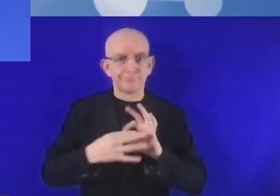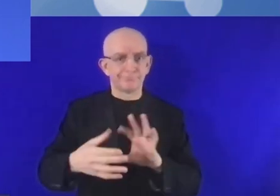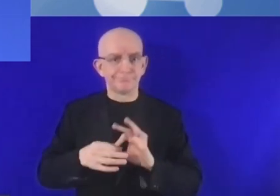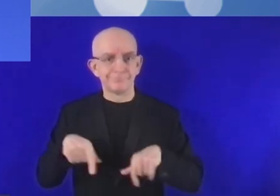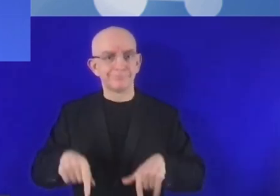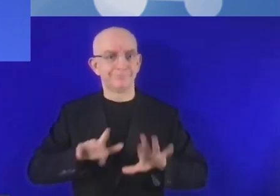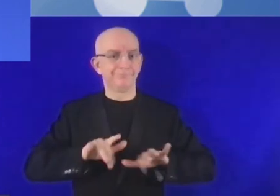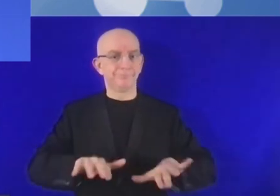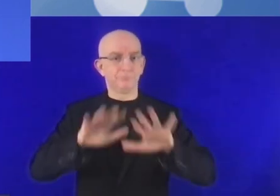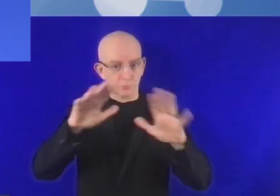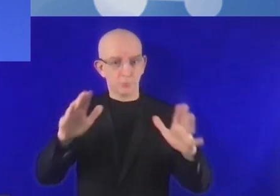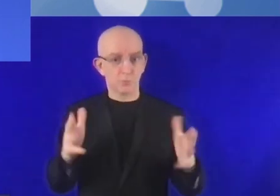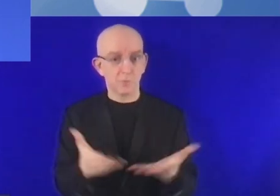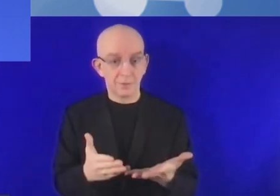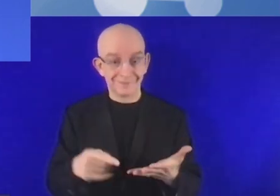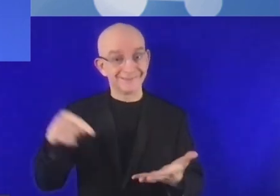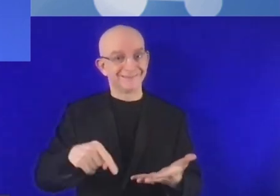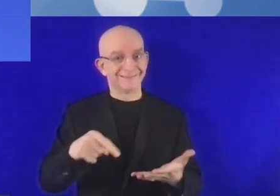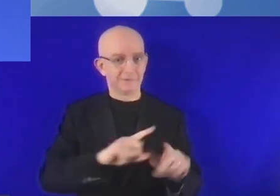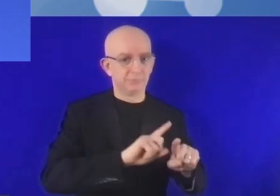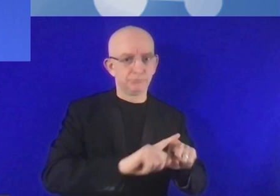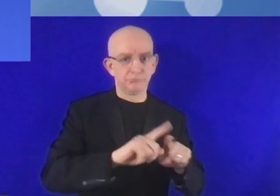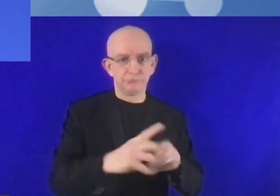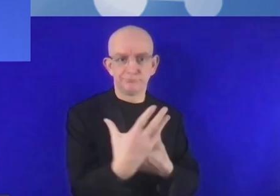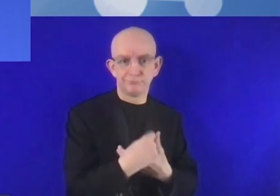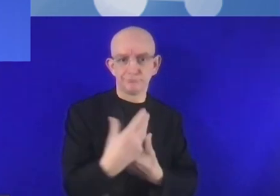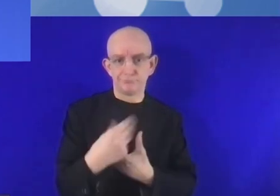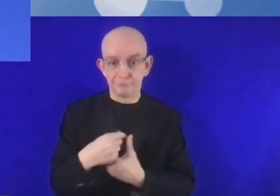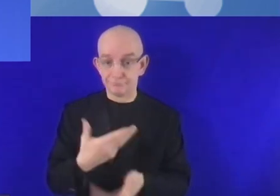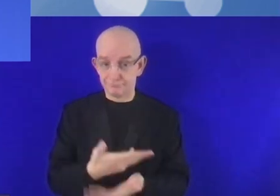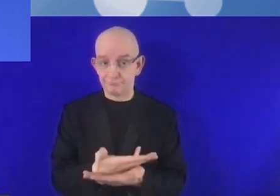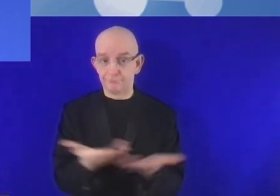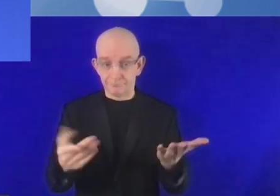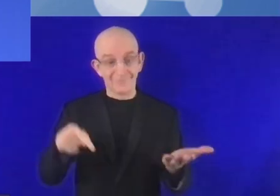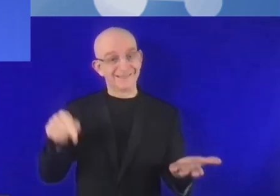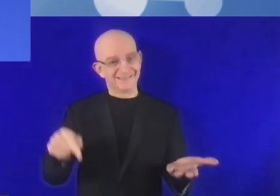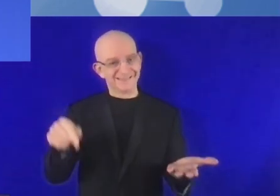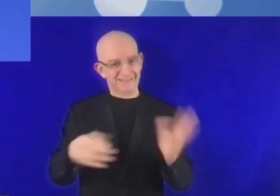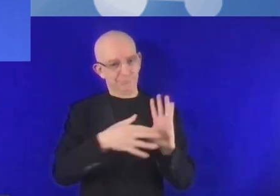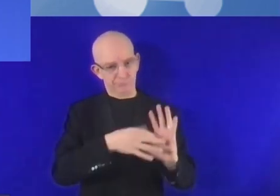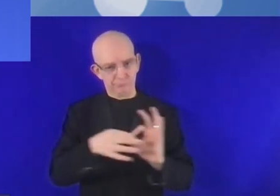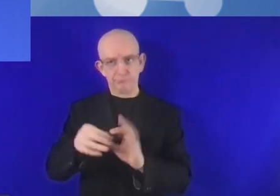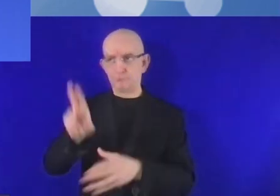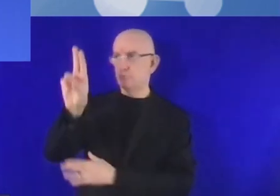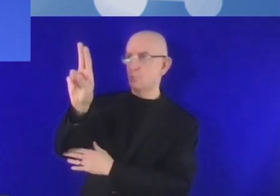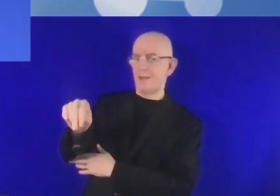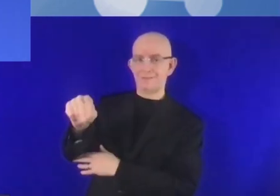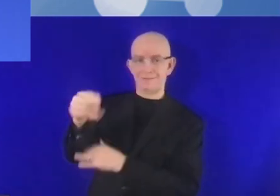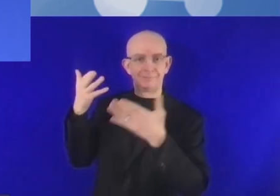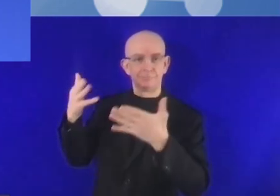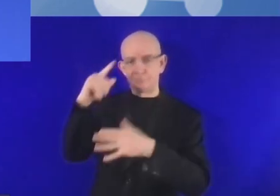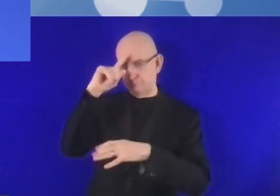Katowicach. Patrząc po rejestracjach, 8 tysięcy osób, jak pan Ludzimin wspomniał, 4,5 tysiąca